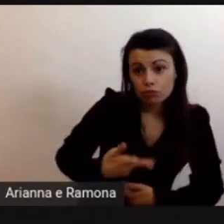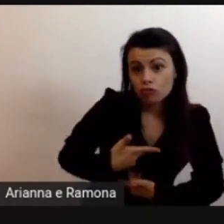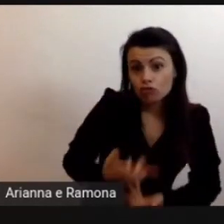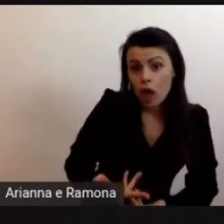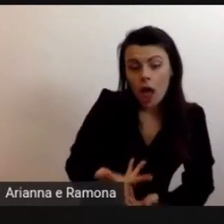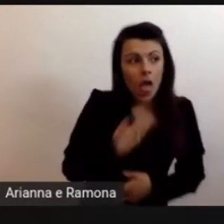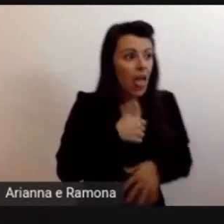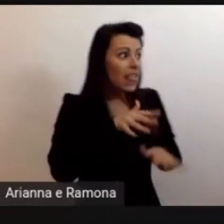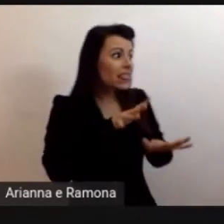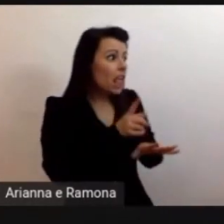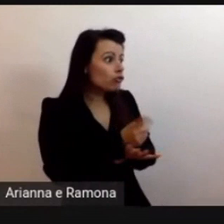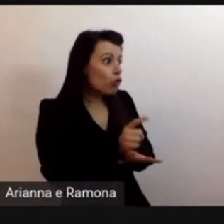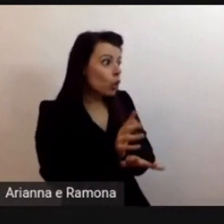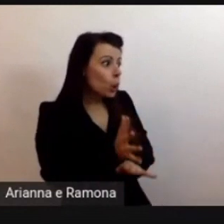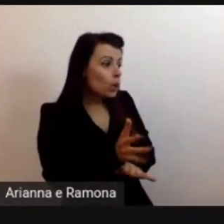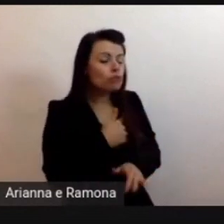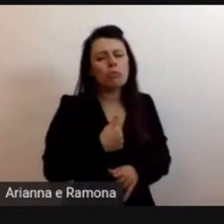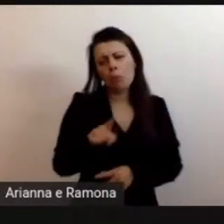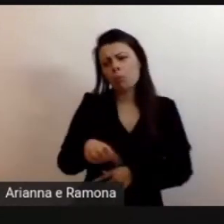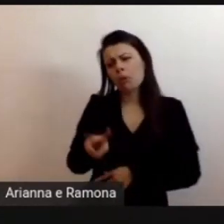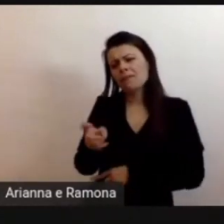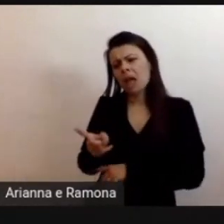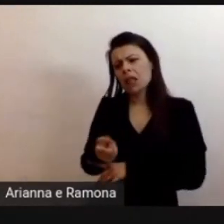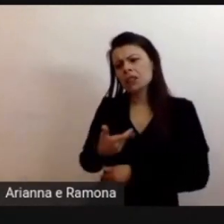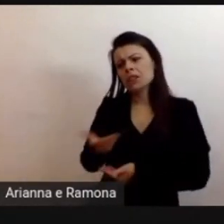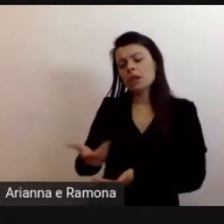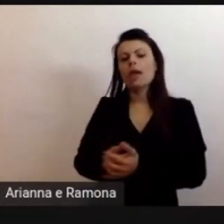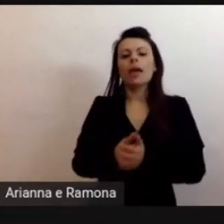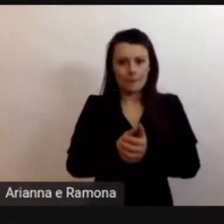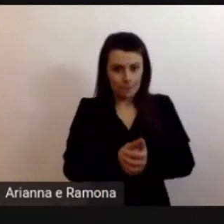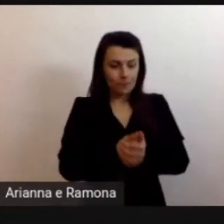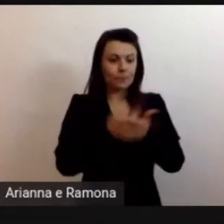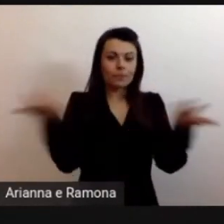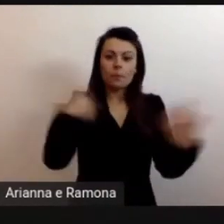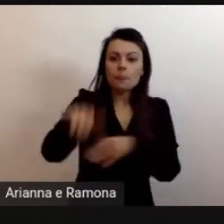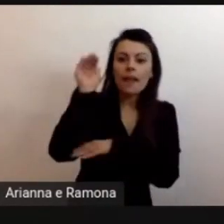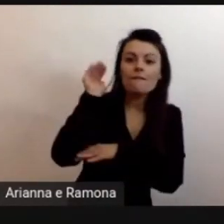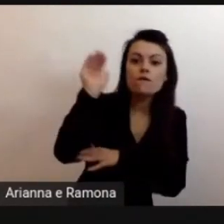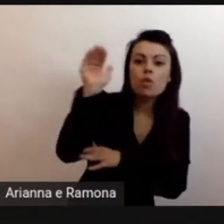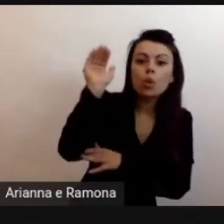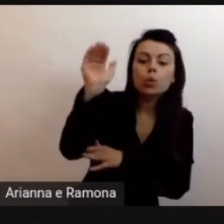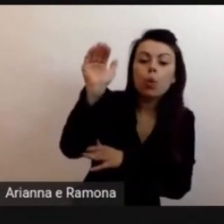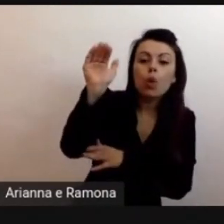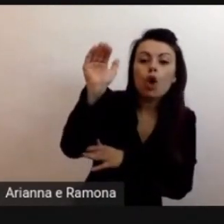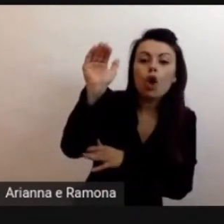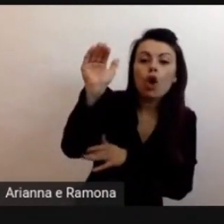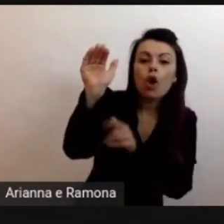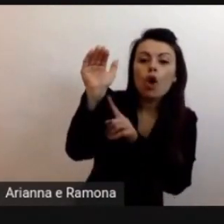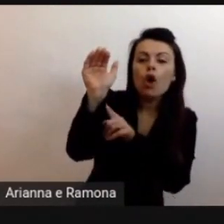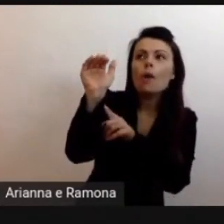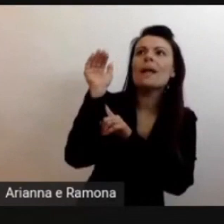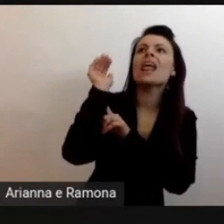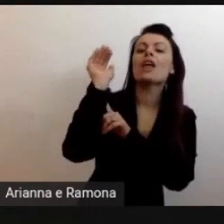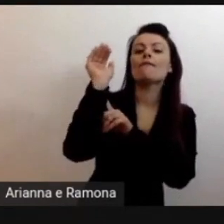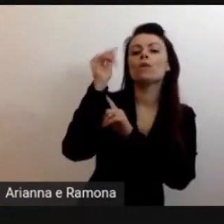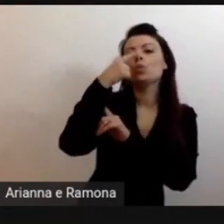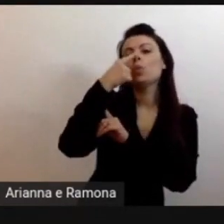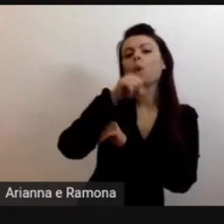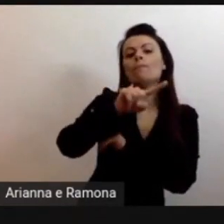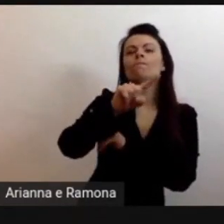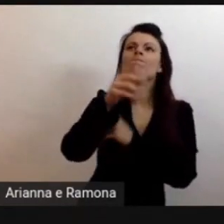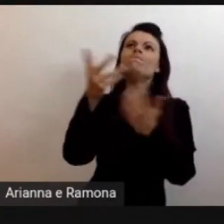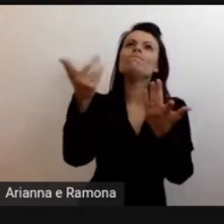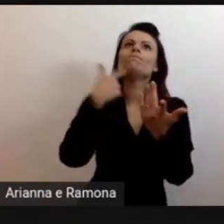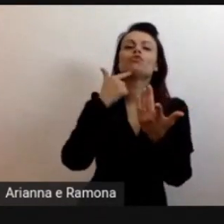ecco un un futuro comune intendo io non vivo ok